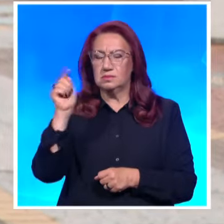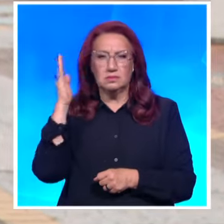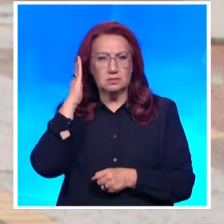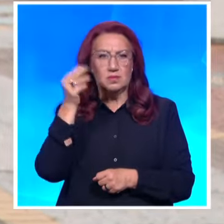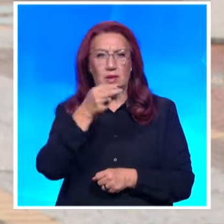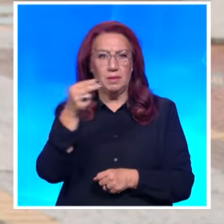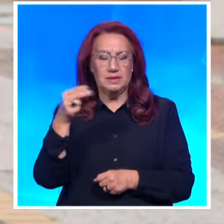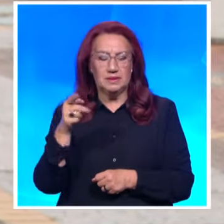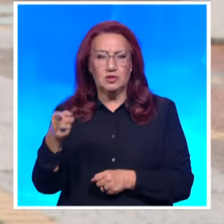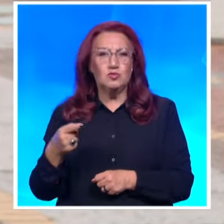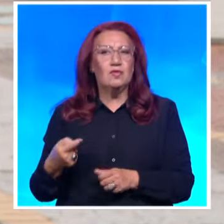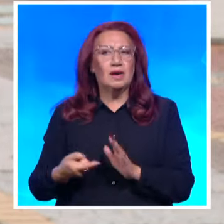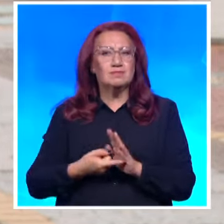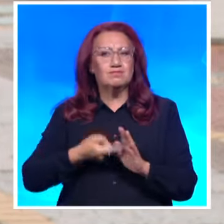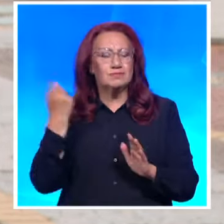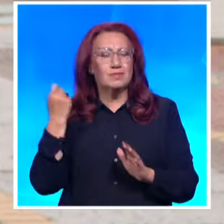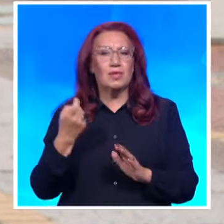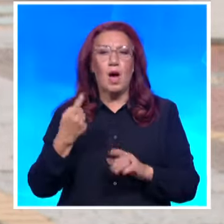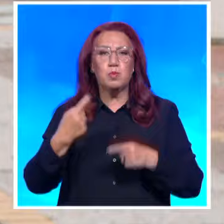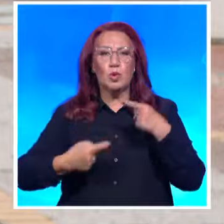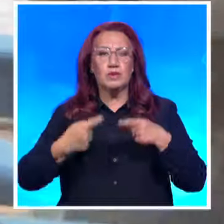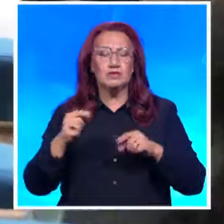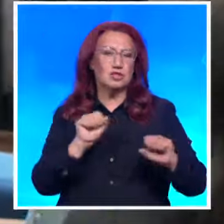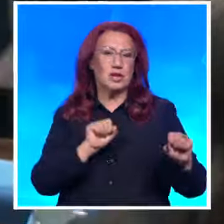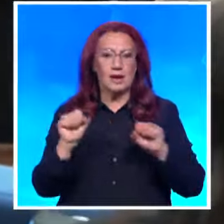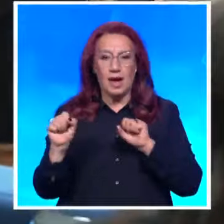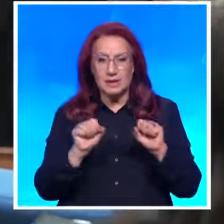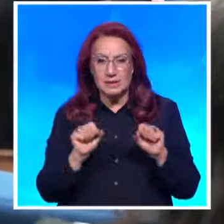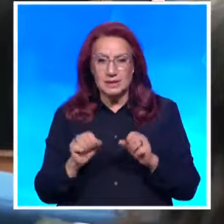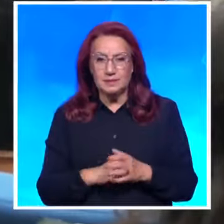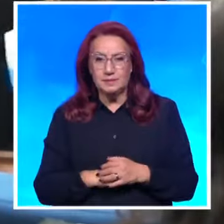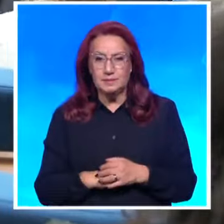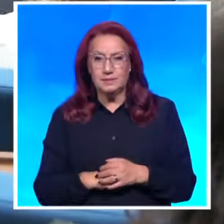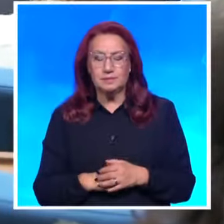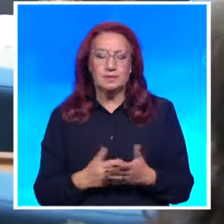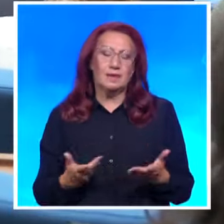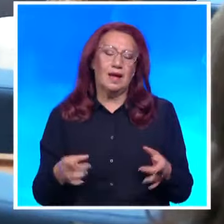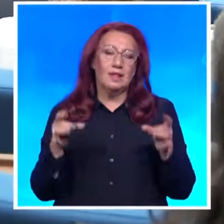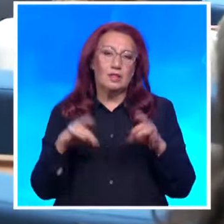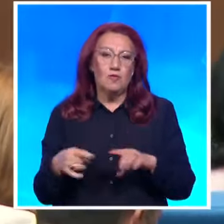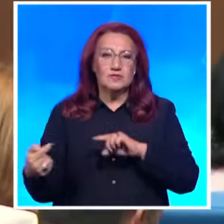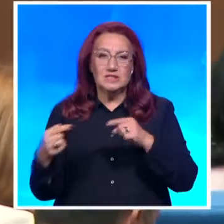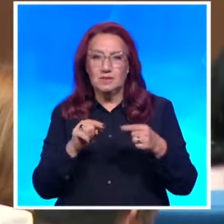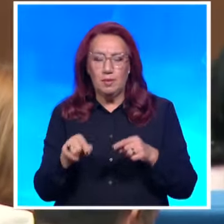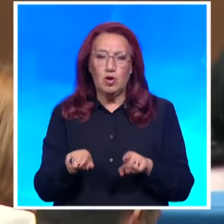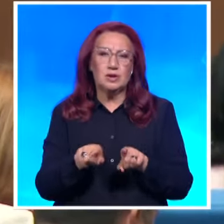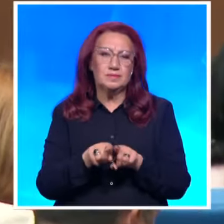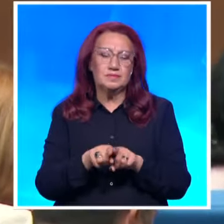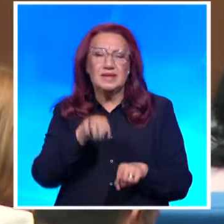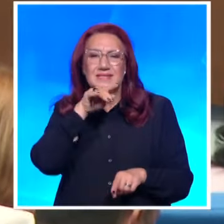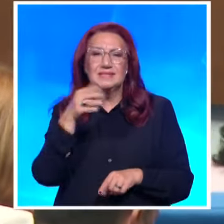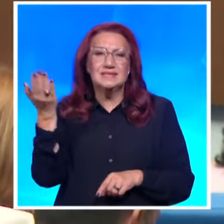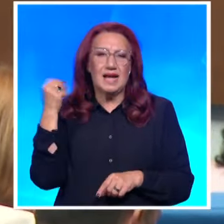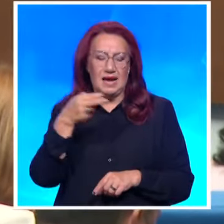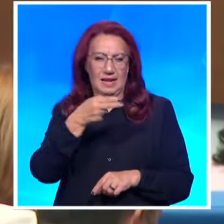и политически реакции. Нека да ги видим. Нов спор, стара тема. Имало ли е корупция в агенция Митници? Кой